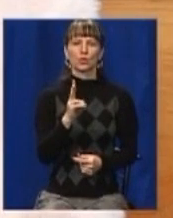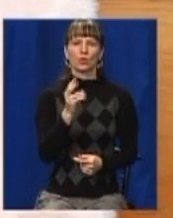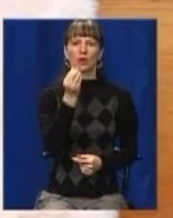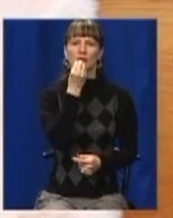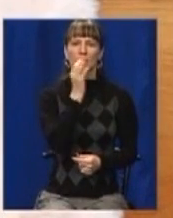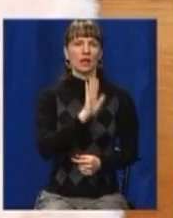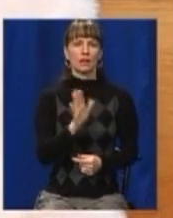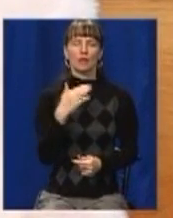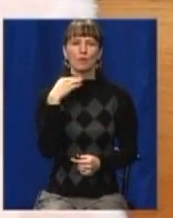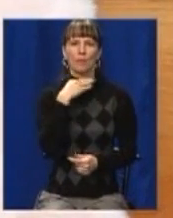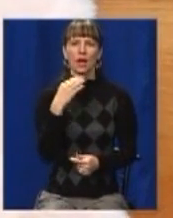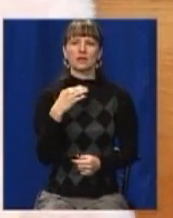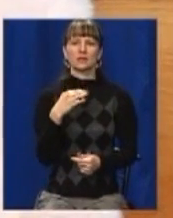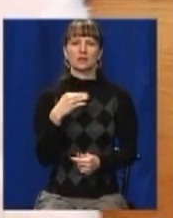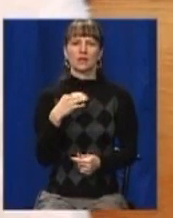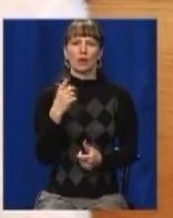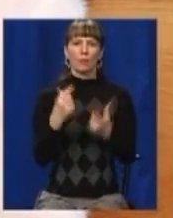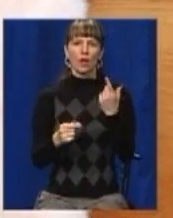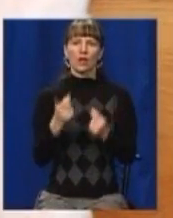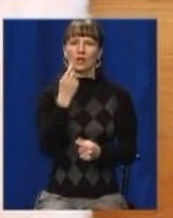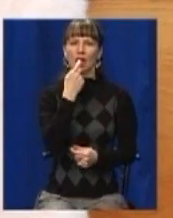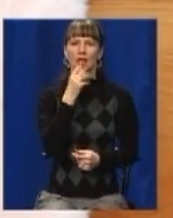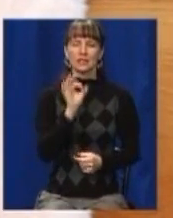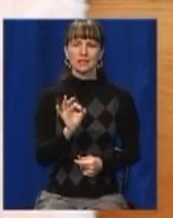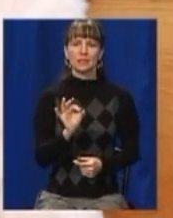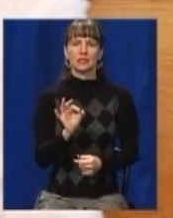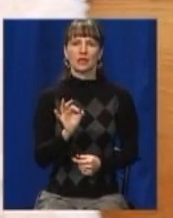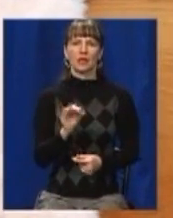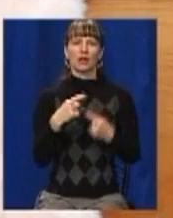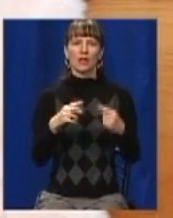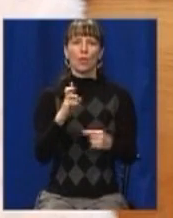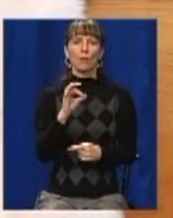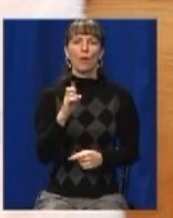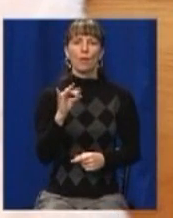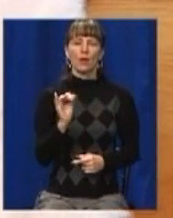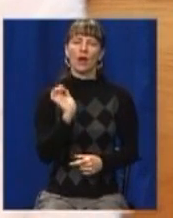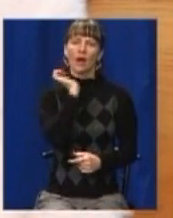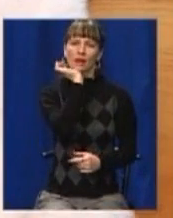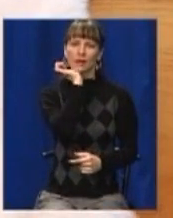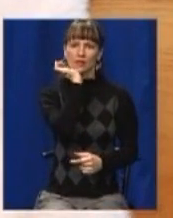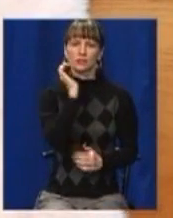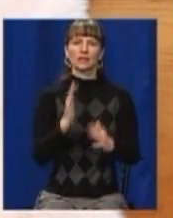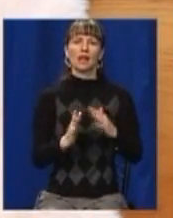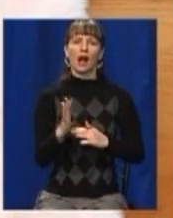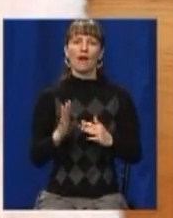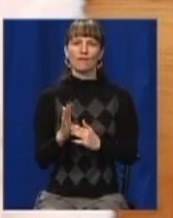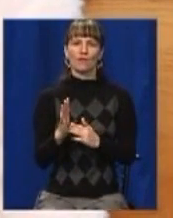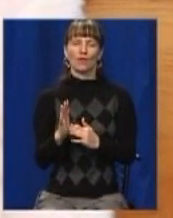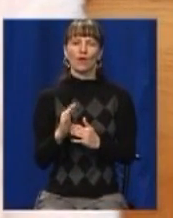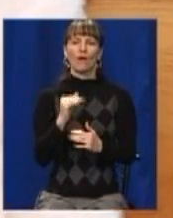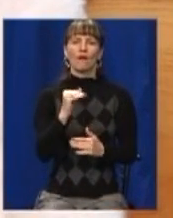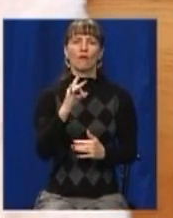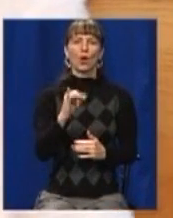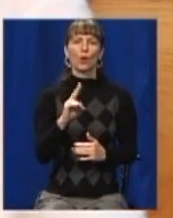молоко, твороги всякие, яички едят, всякие бобы, там орешки, травку,